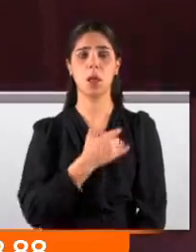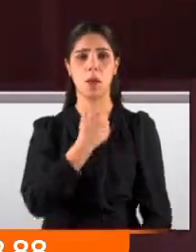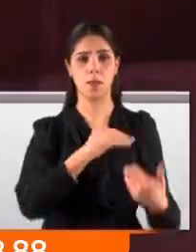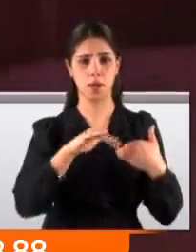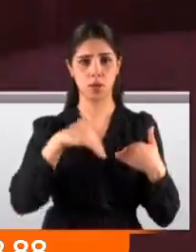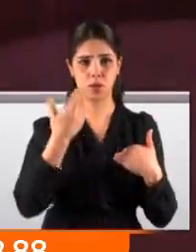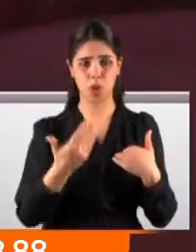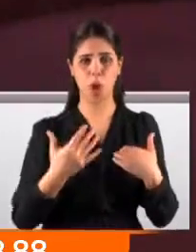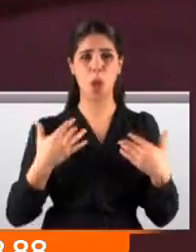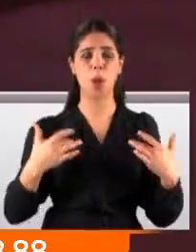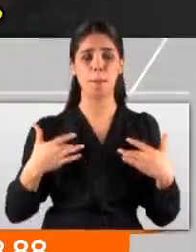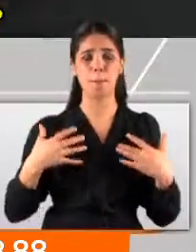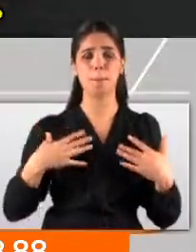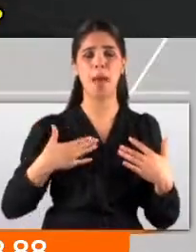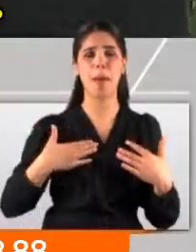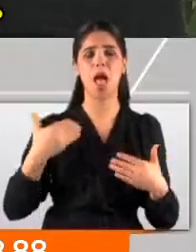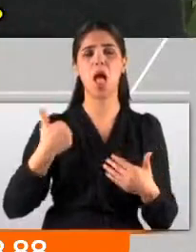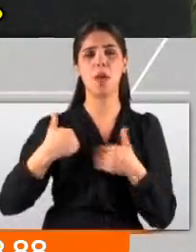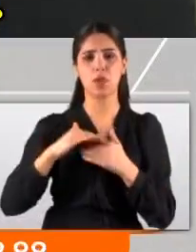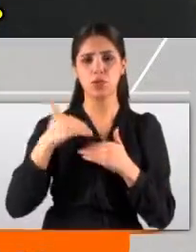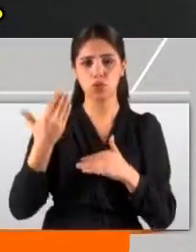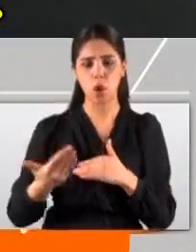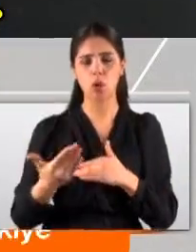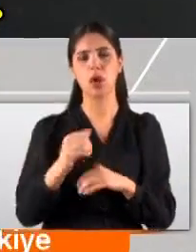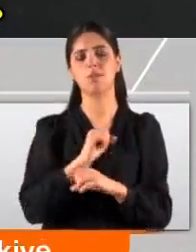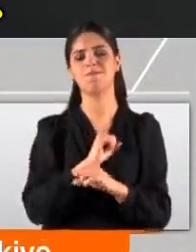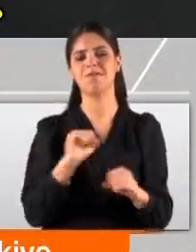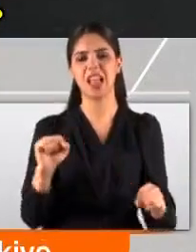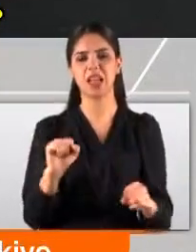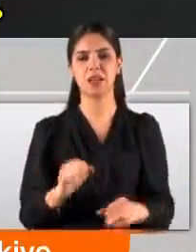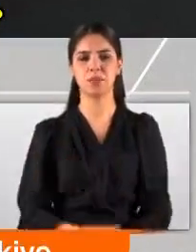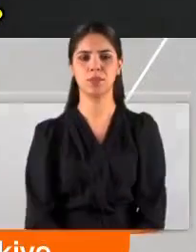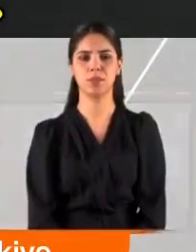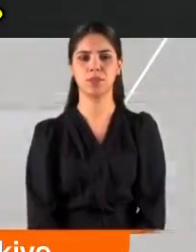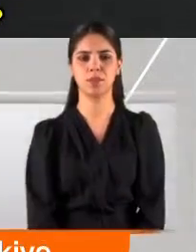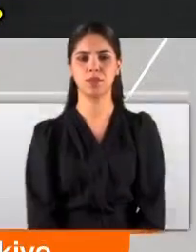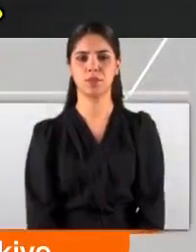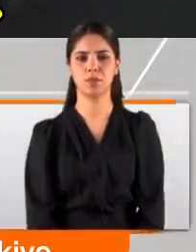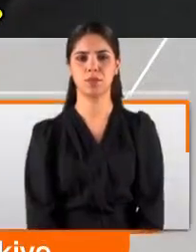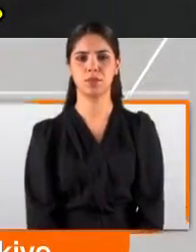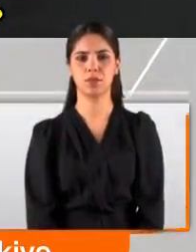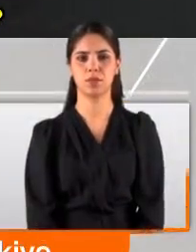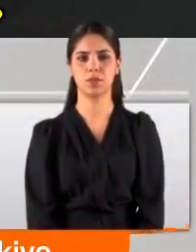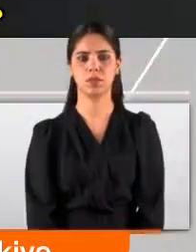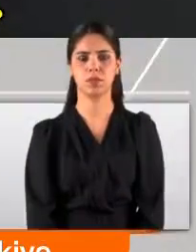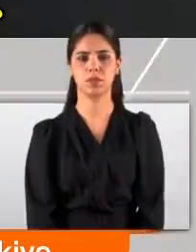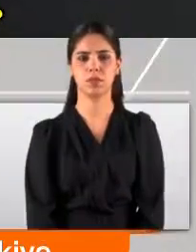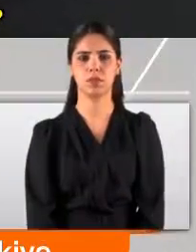da işler istendiği gibi gitmedi. Yaptığı ameliyat şu anda beni kabus yaşatıyor.